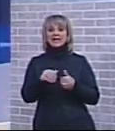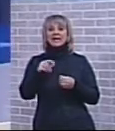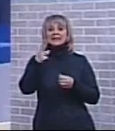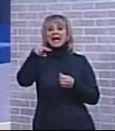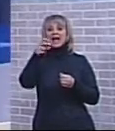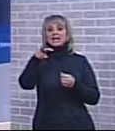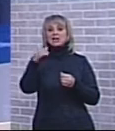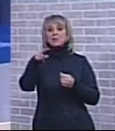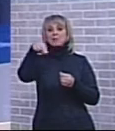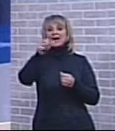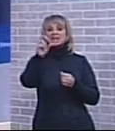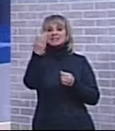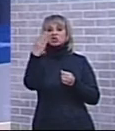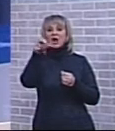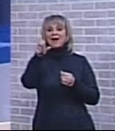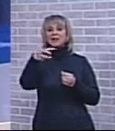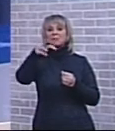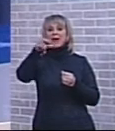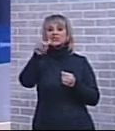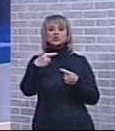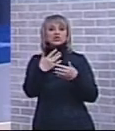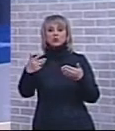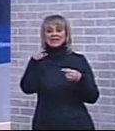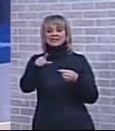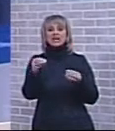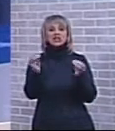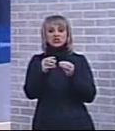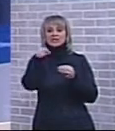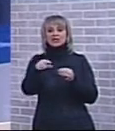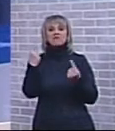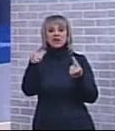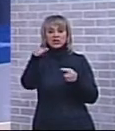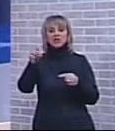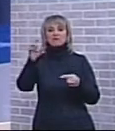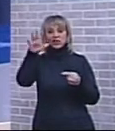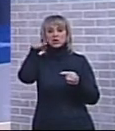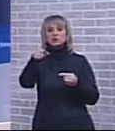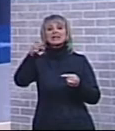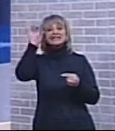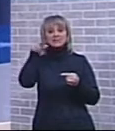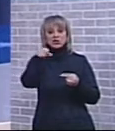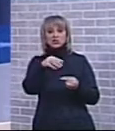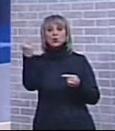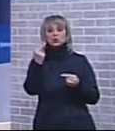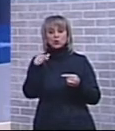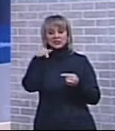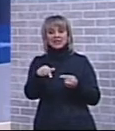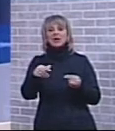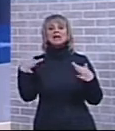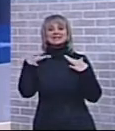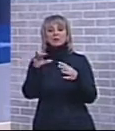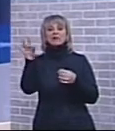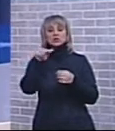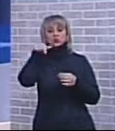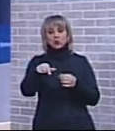Дали, Пикассо, Шагал, Матисс и еще несколько десятков великих, выдающихся, известных художников собрались